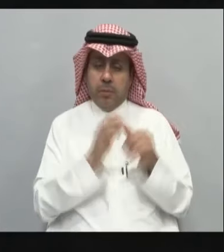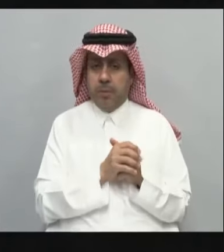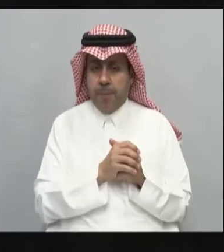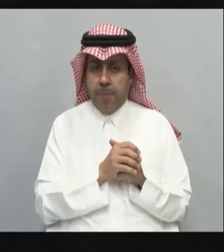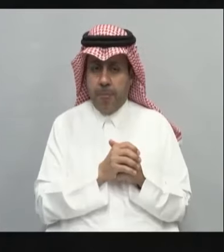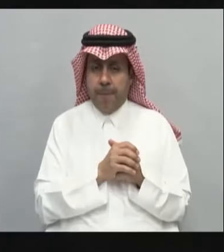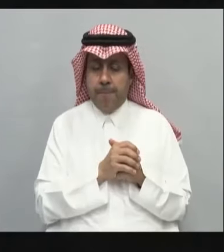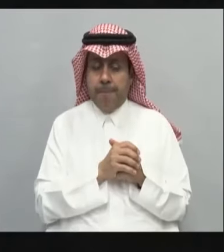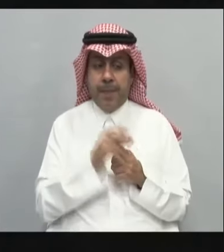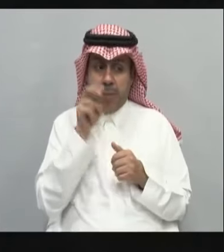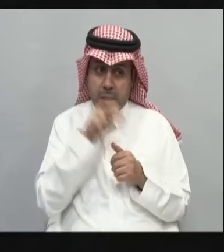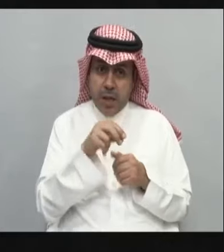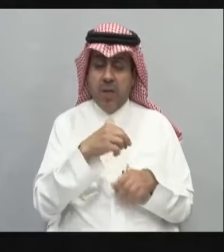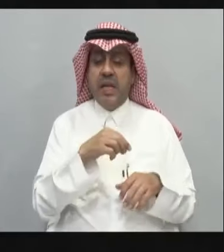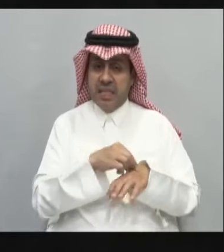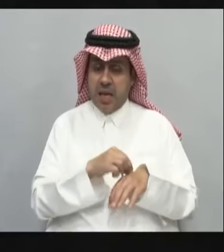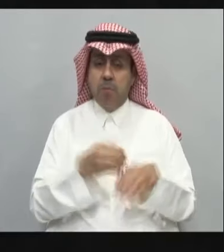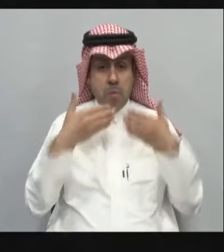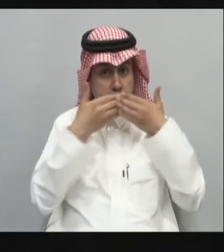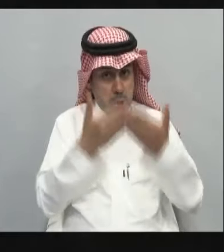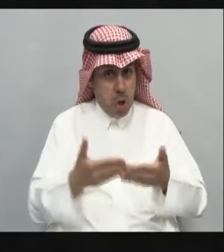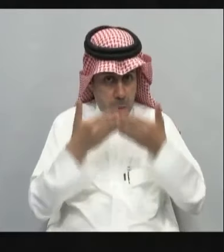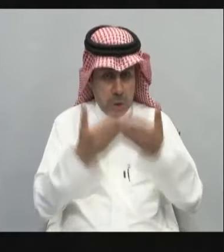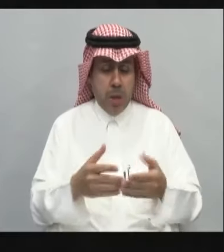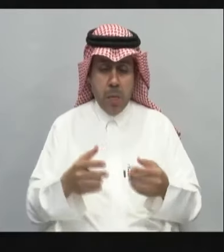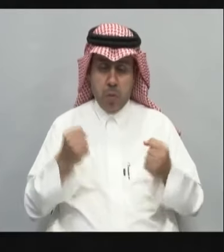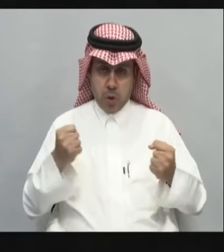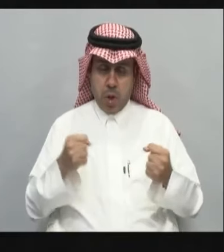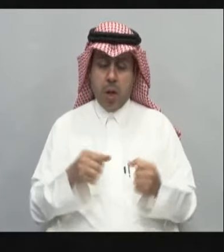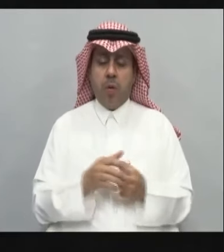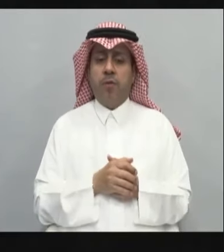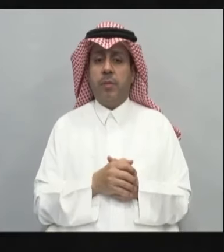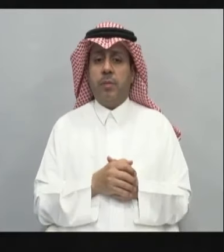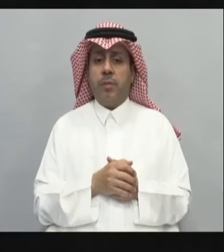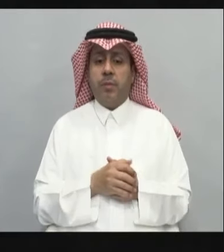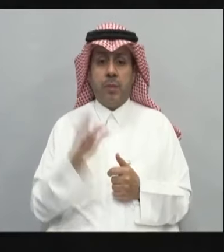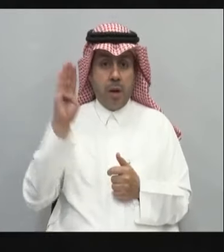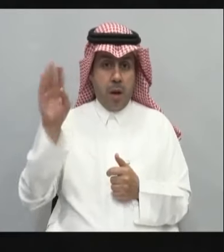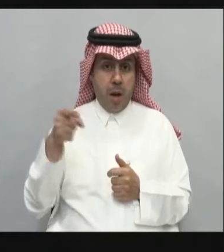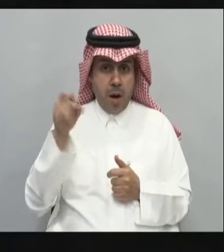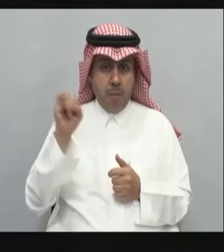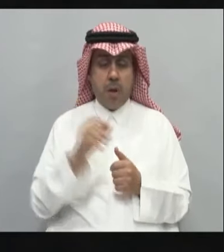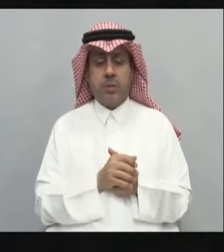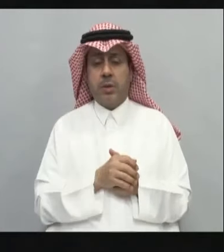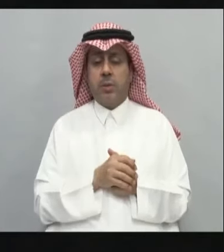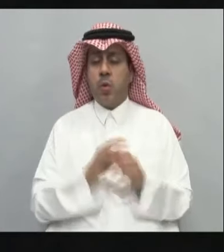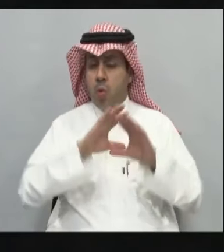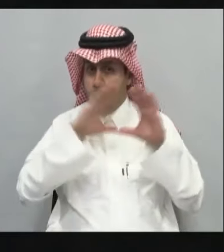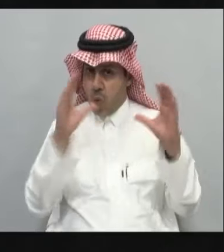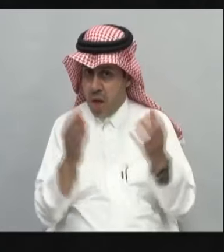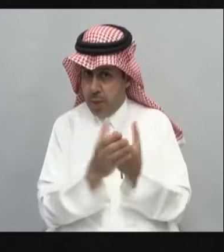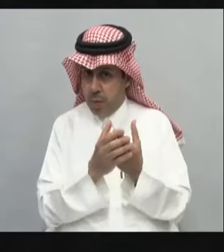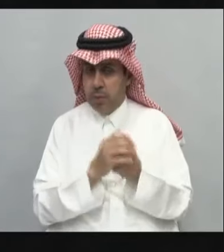يكون على الانسان من نعم وصحه وعافيه وما اكرمه الله جل وعلا كل ذلك من